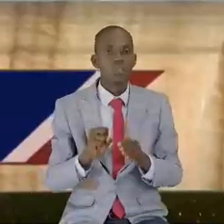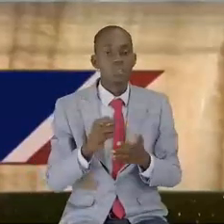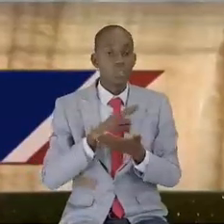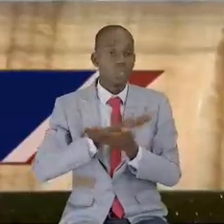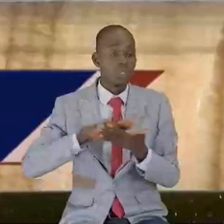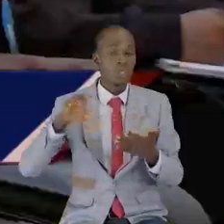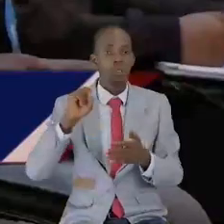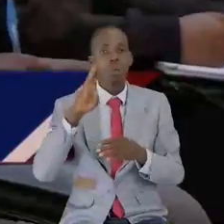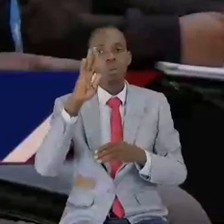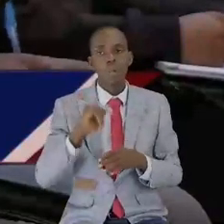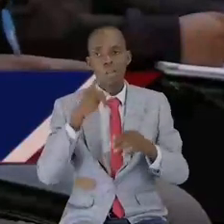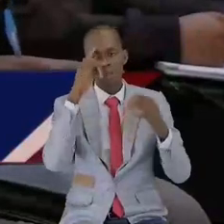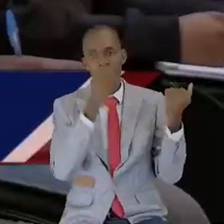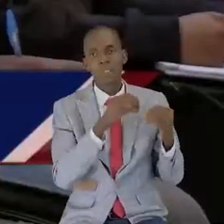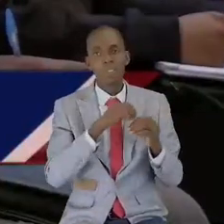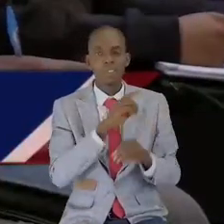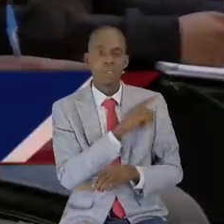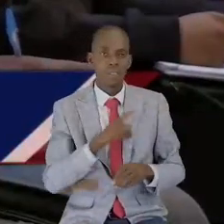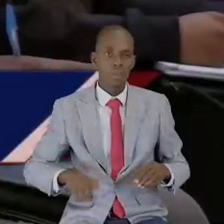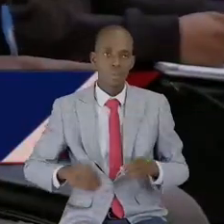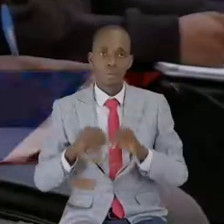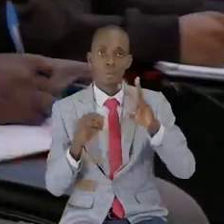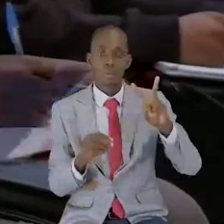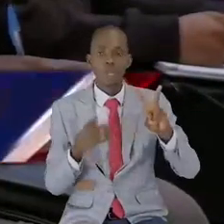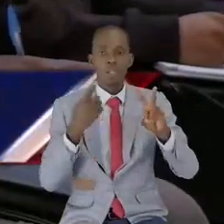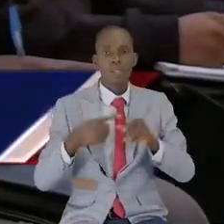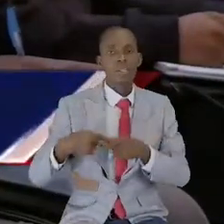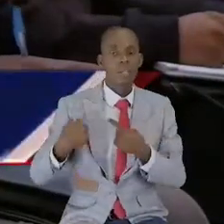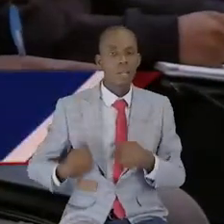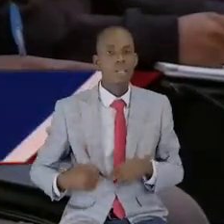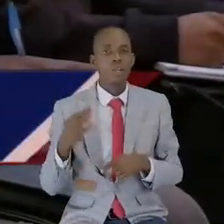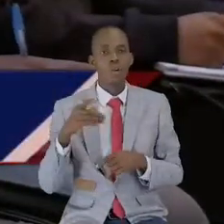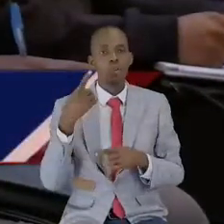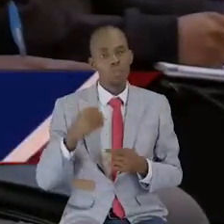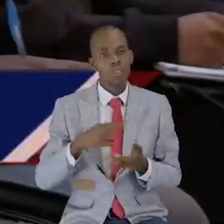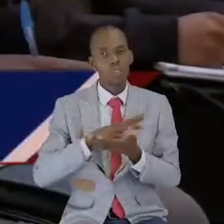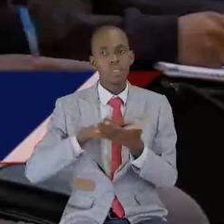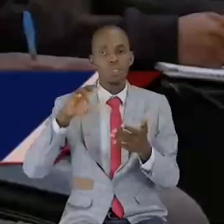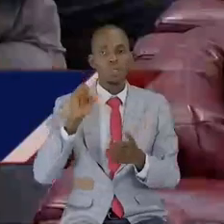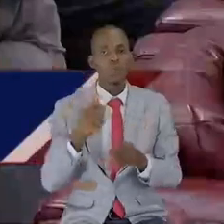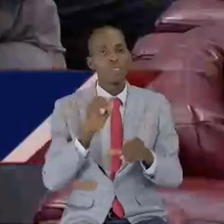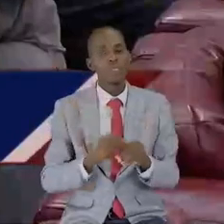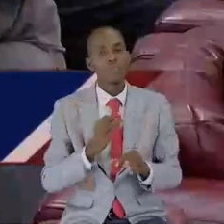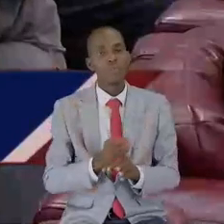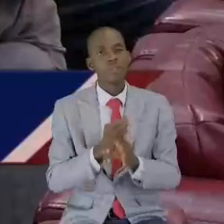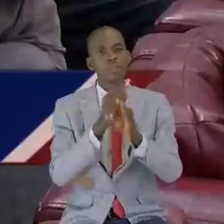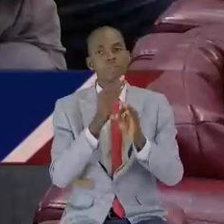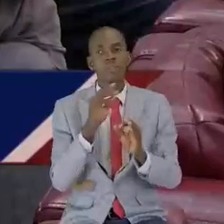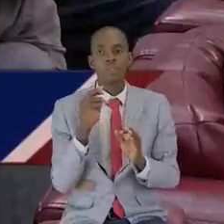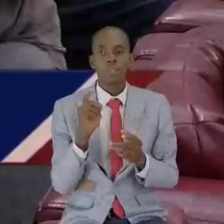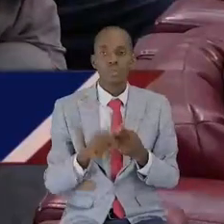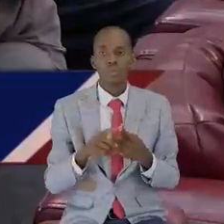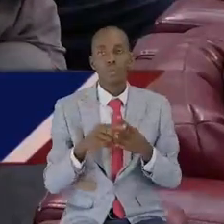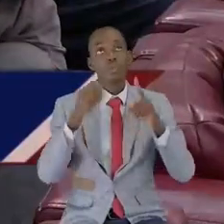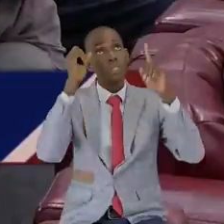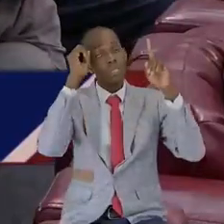Sauveur. Deuxième élément, le cœur du juste dans la fidélité à sa